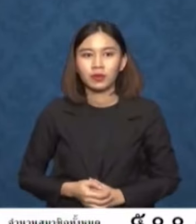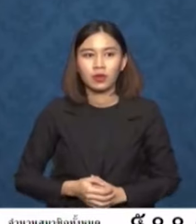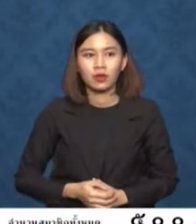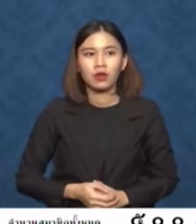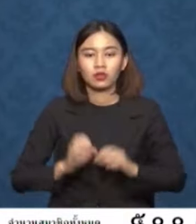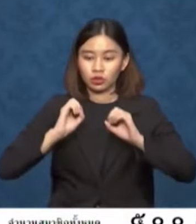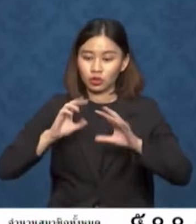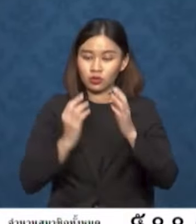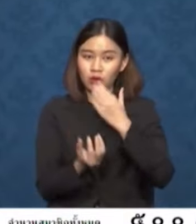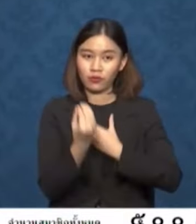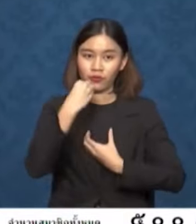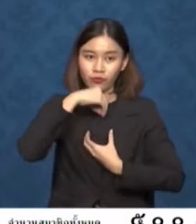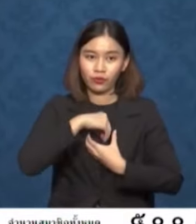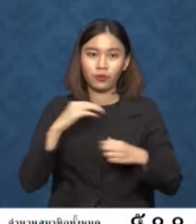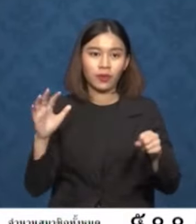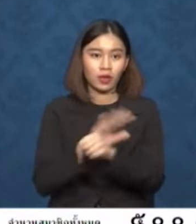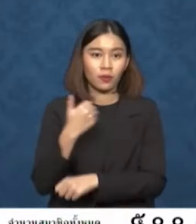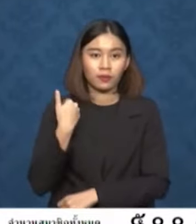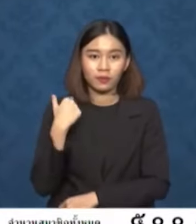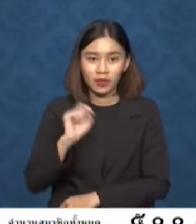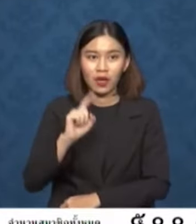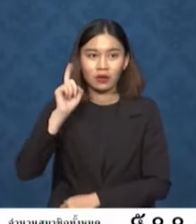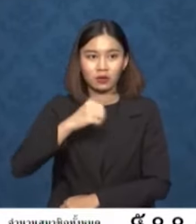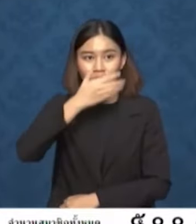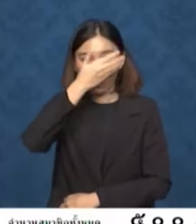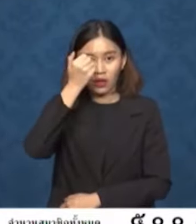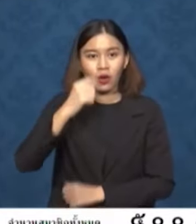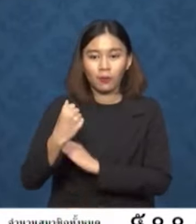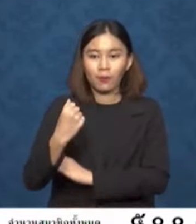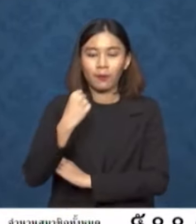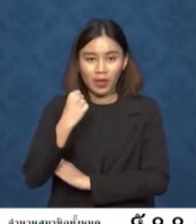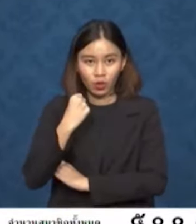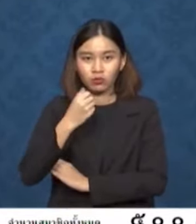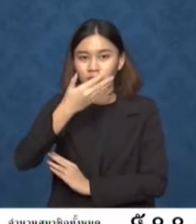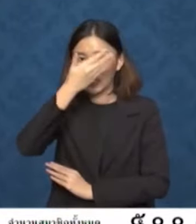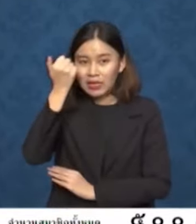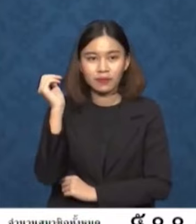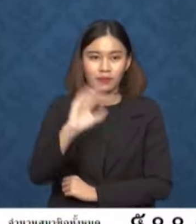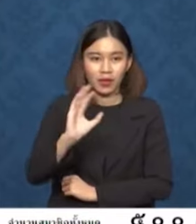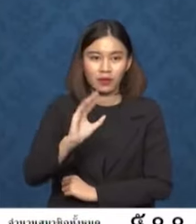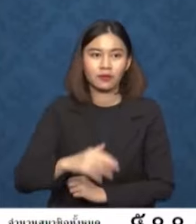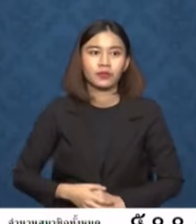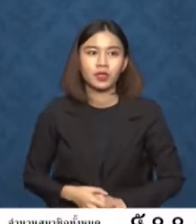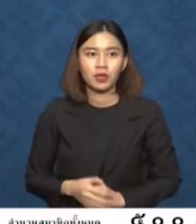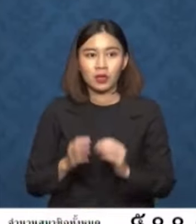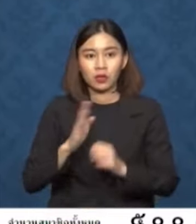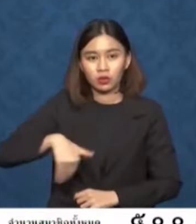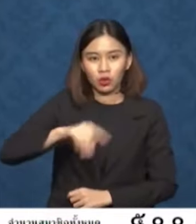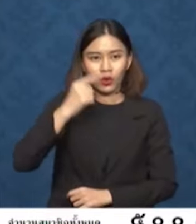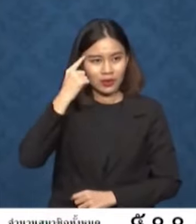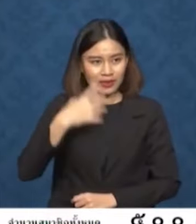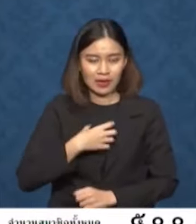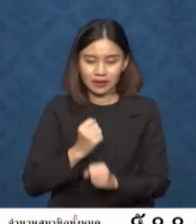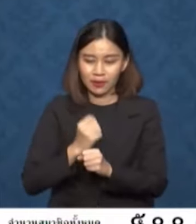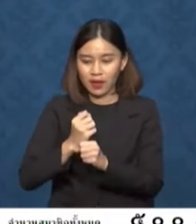ปลูกฝังอีกอย่างนึงคิดให้ครบสมบูรณ์ก็คือต้องอย่าลืมทิ้งความมั่นคงของประเทศด้วยนะถ้าทุกคนไปคิดทำมาหา